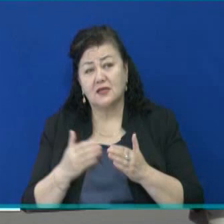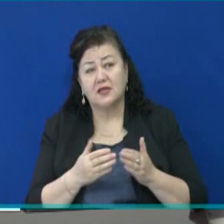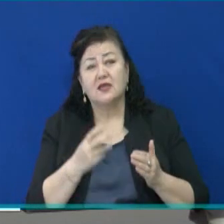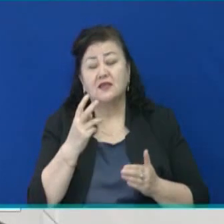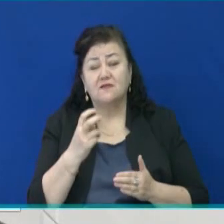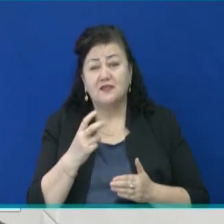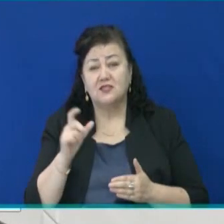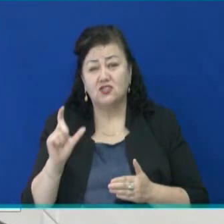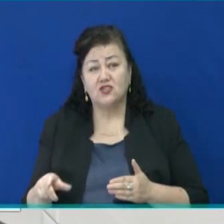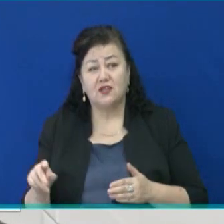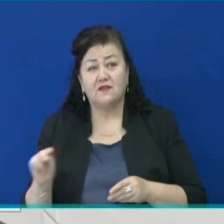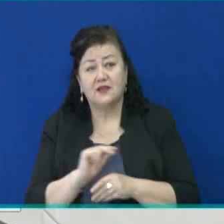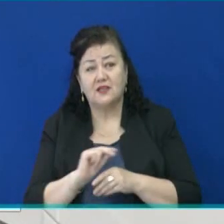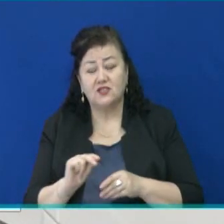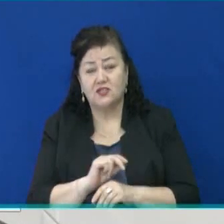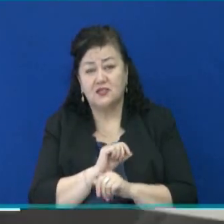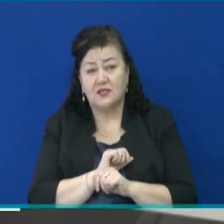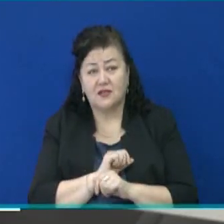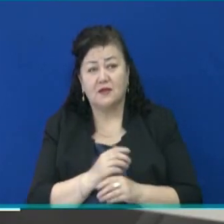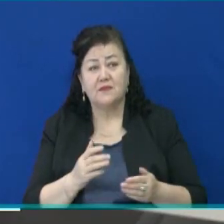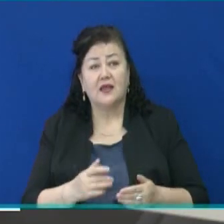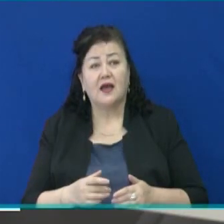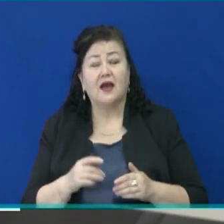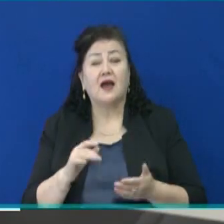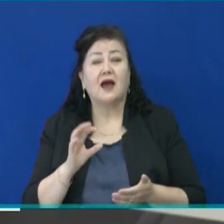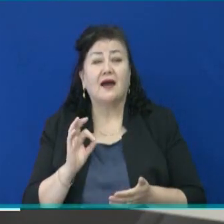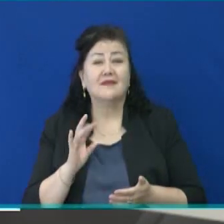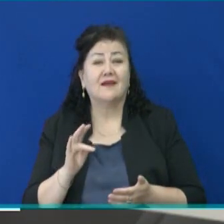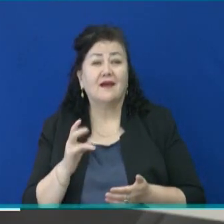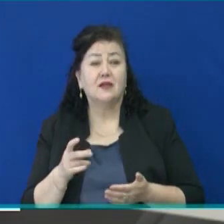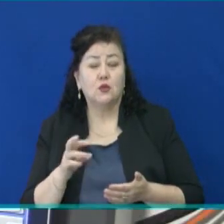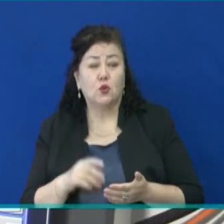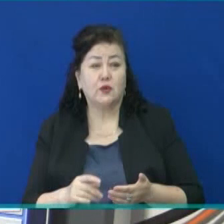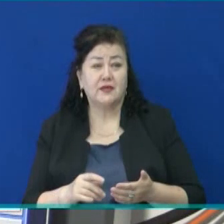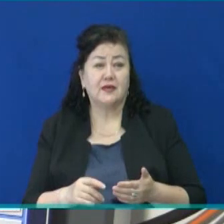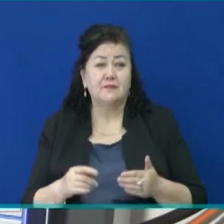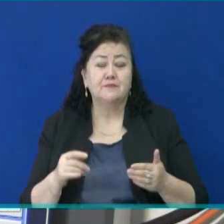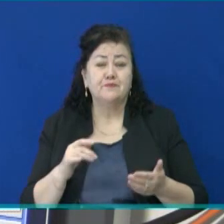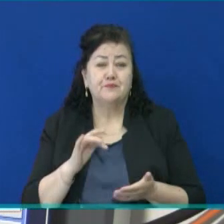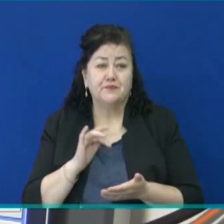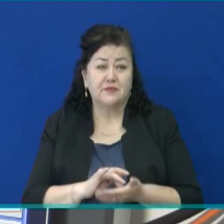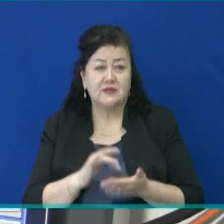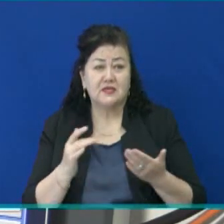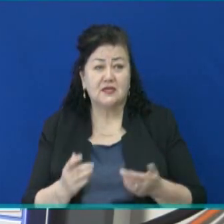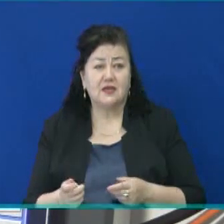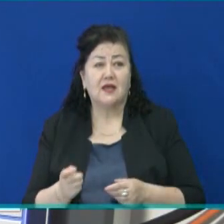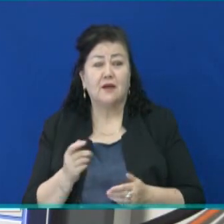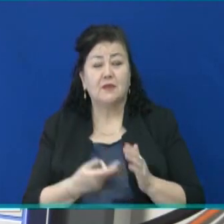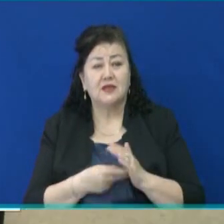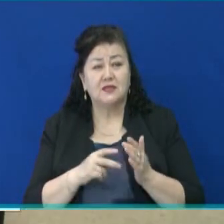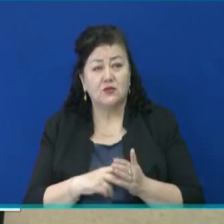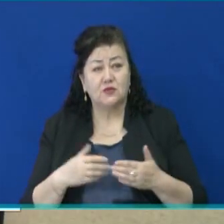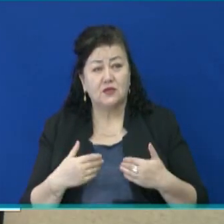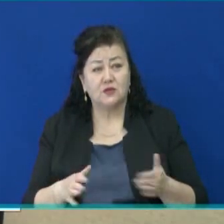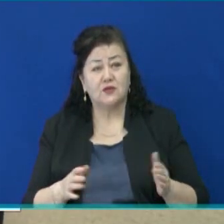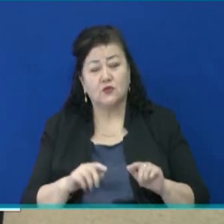ем алды. Ал жақын арада онкологиялық орталықтың аумағында жаңа хирургиялық ғимараттың құрылысын бастау жоспарлануда. Сонымен қатар қалада